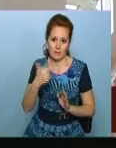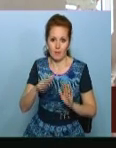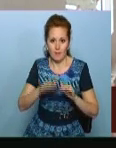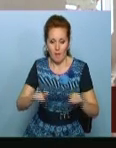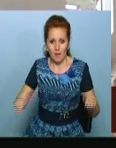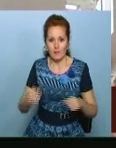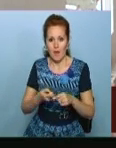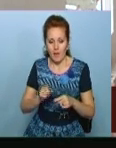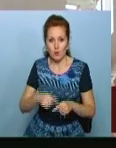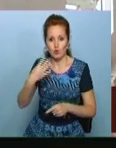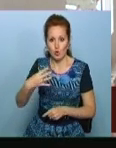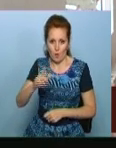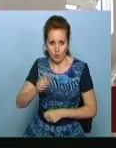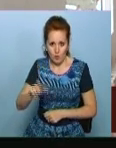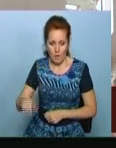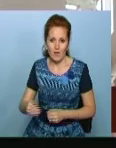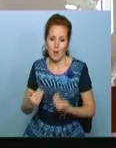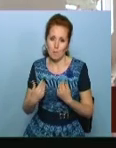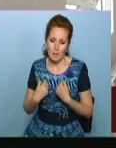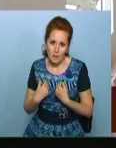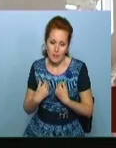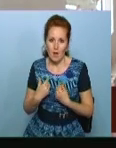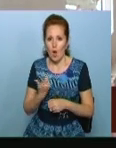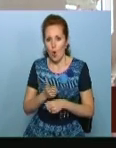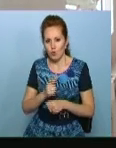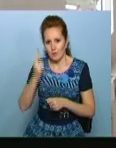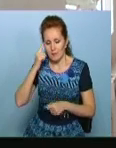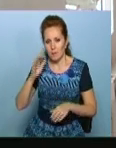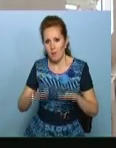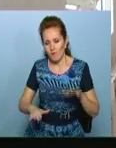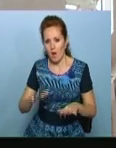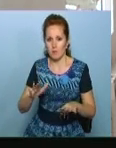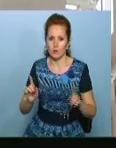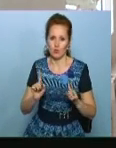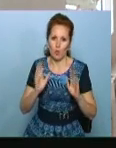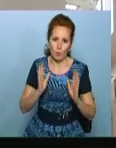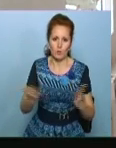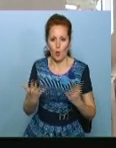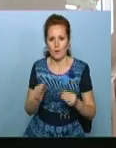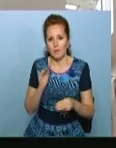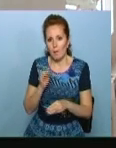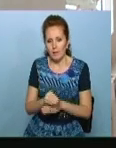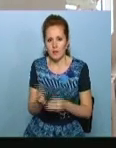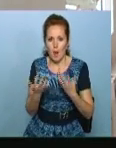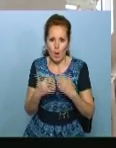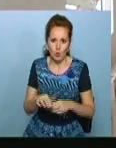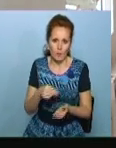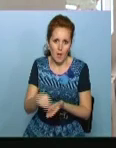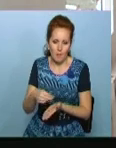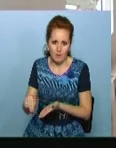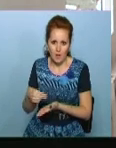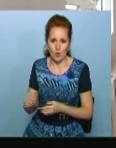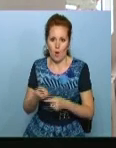40 человек мы, конечно, очень сомневаемся, что будет какое-то дополнительное оборудование приобретено. Это